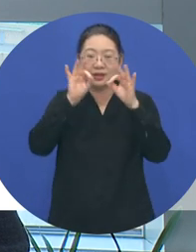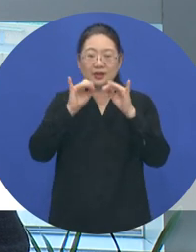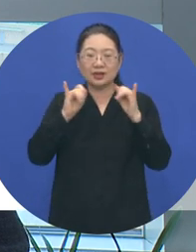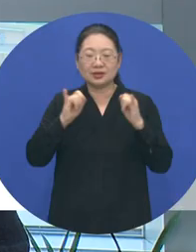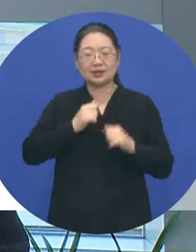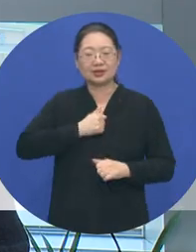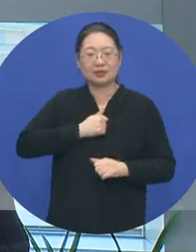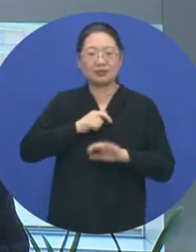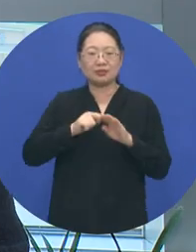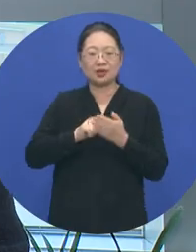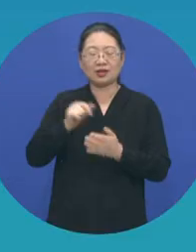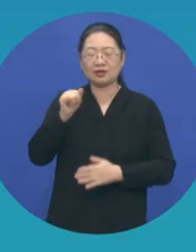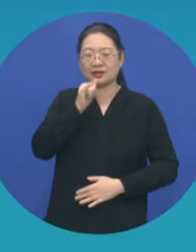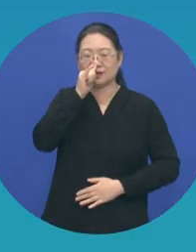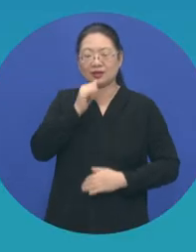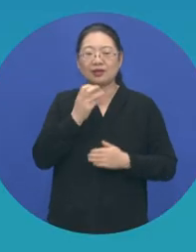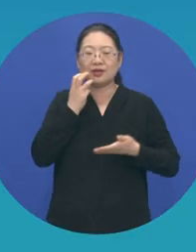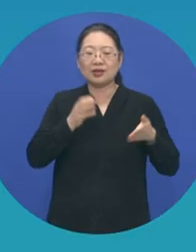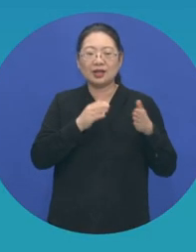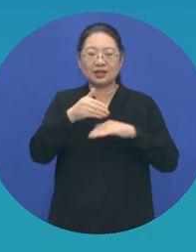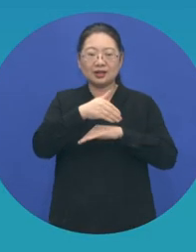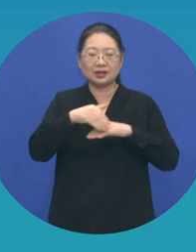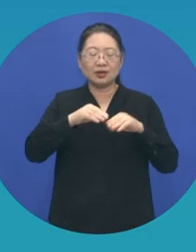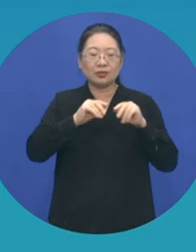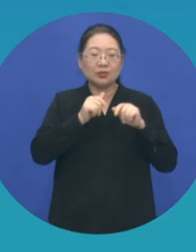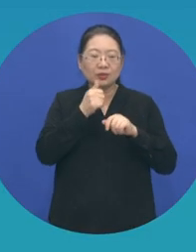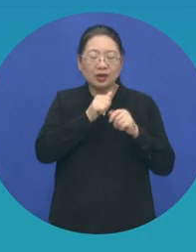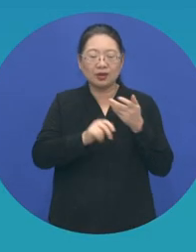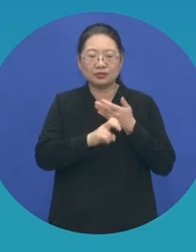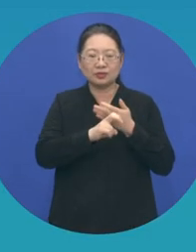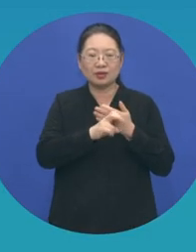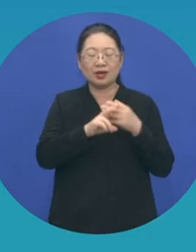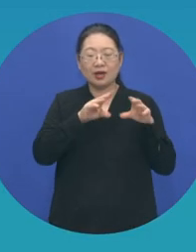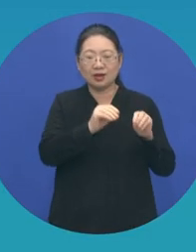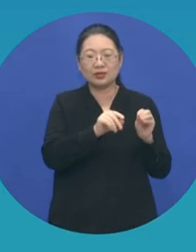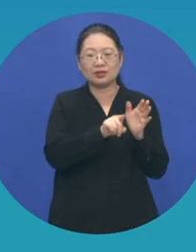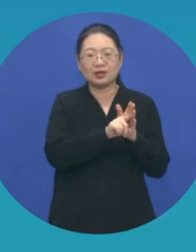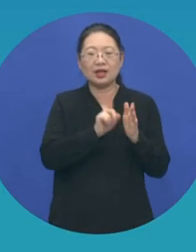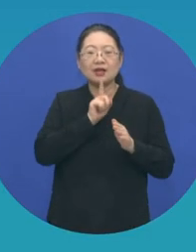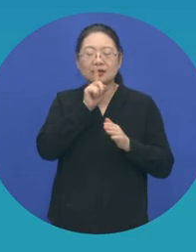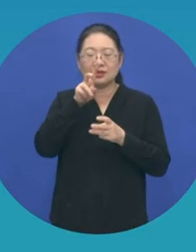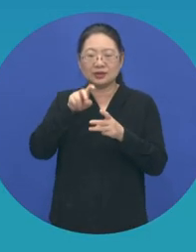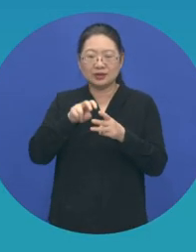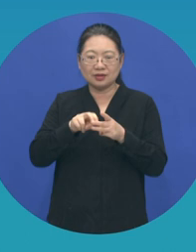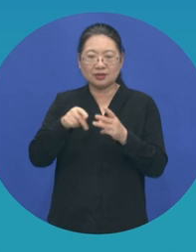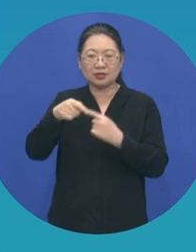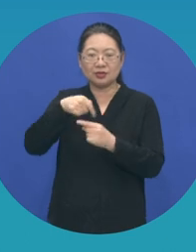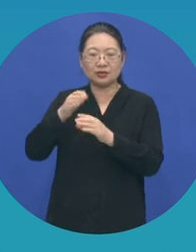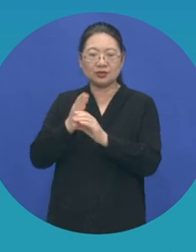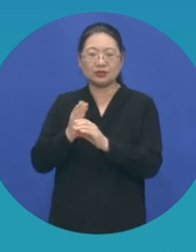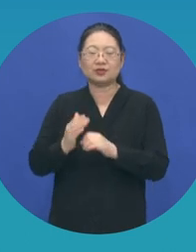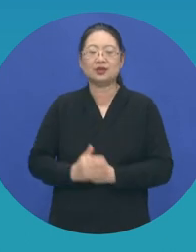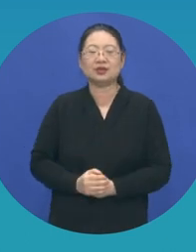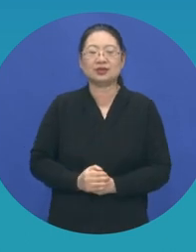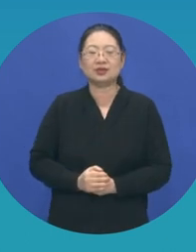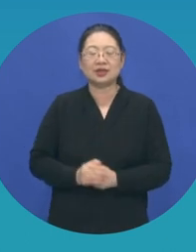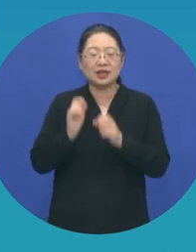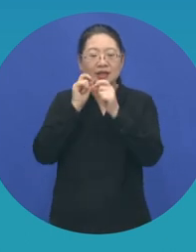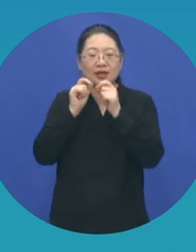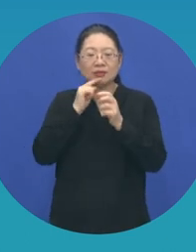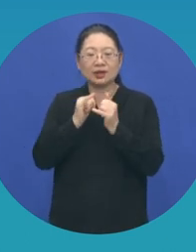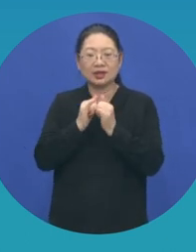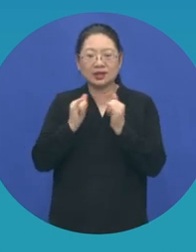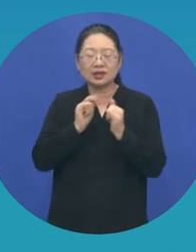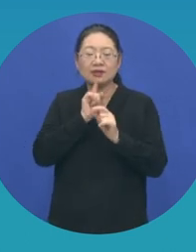사람들이라는 자부심을 갖고 있습니다 경도는 기획부동산 불법 행위를 뿌리뽑기 위해 신고센터도 운영하고 있습니다